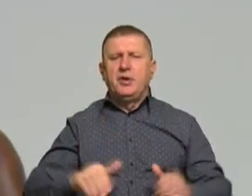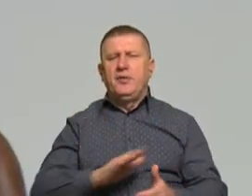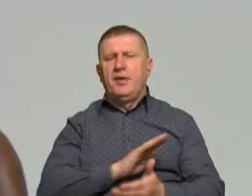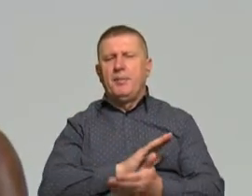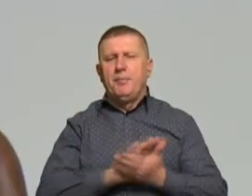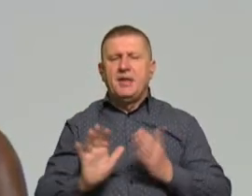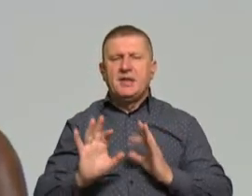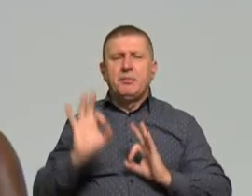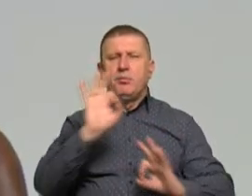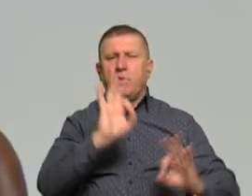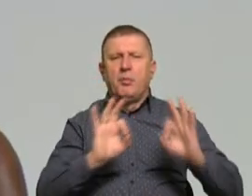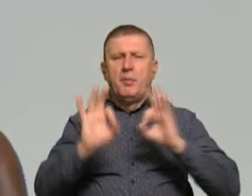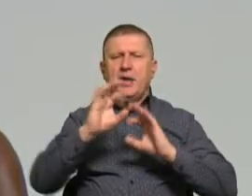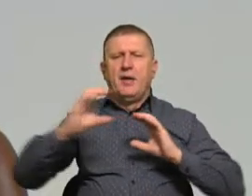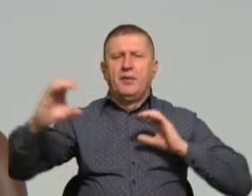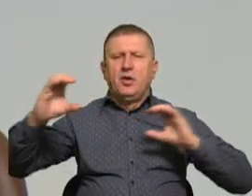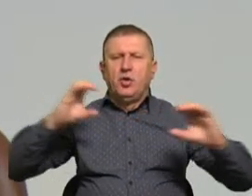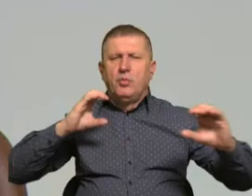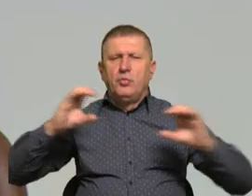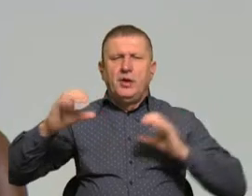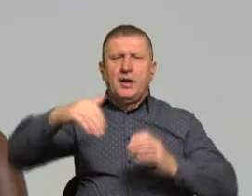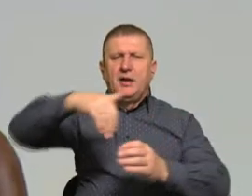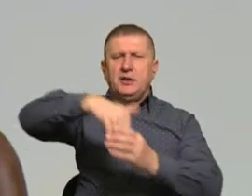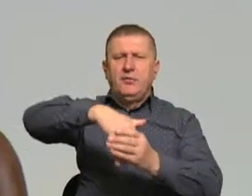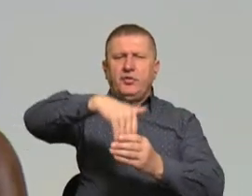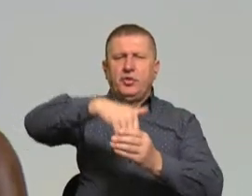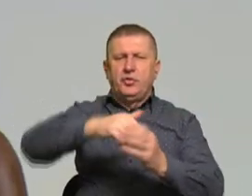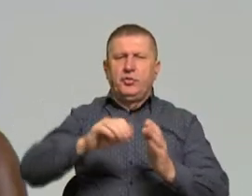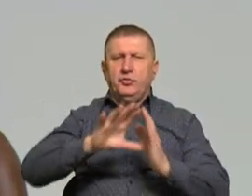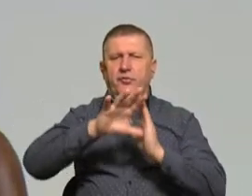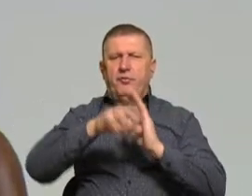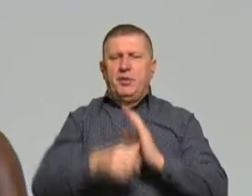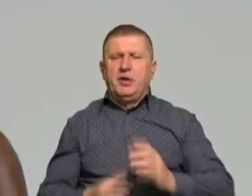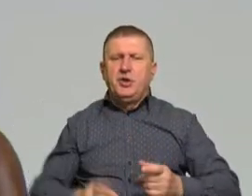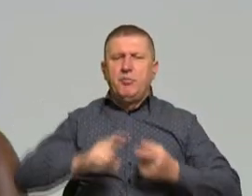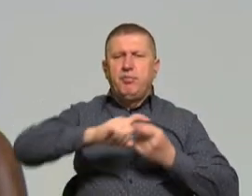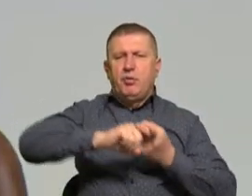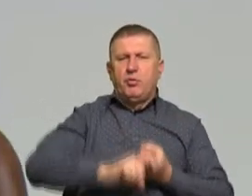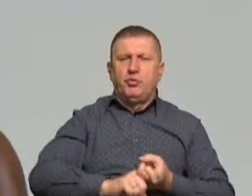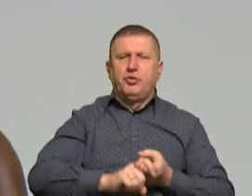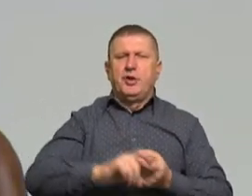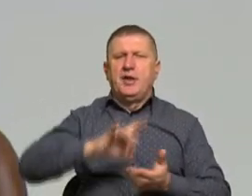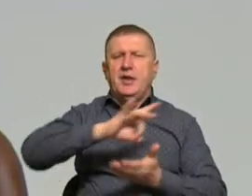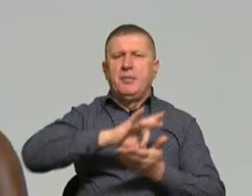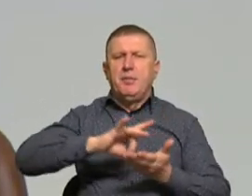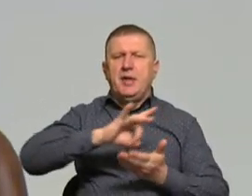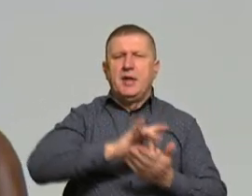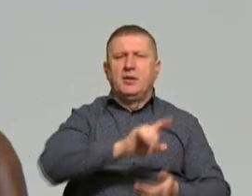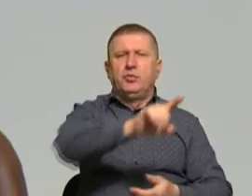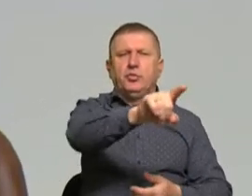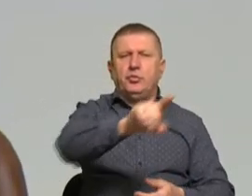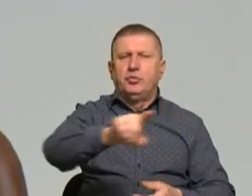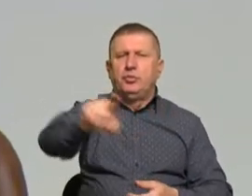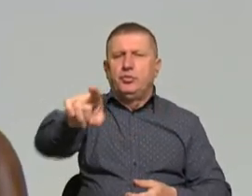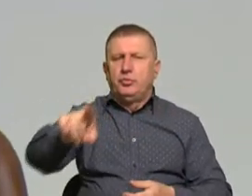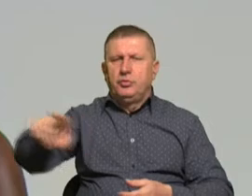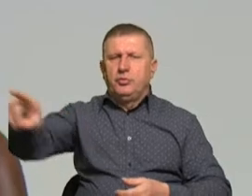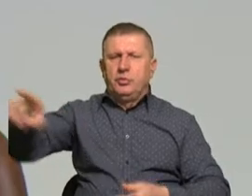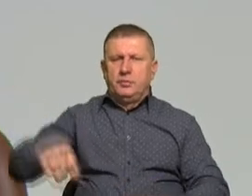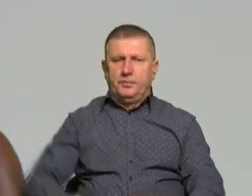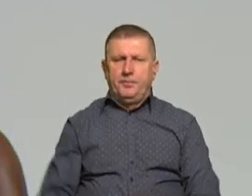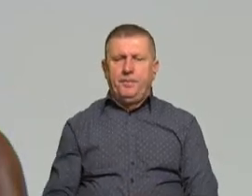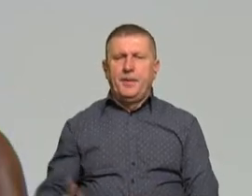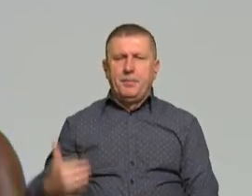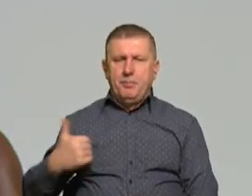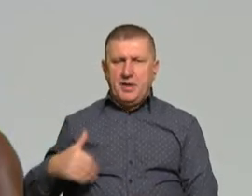komunikacji wewnątrz miasta, a także bez skutecznego połączenia miasta z okolicznymi gminami. Bielsko-Biała aspiruje